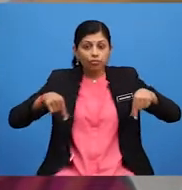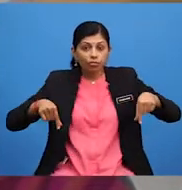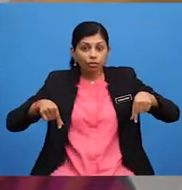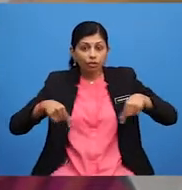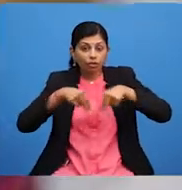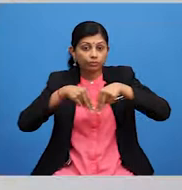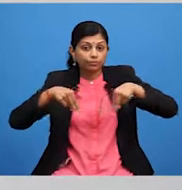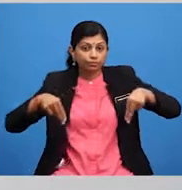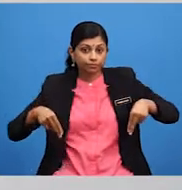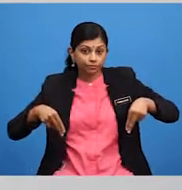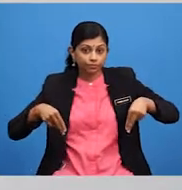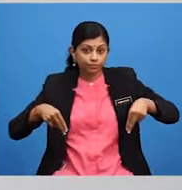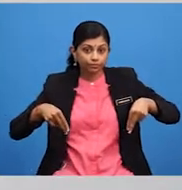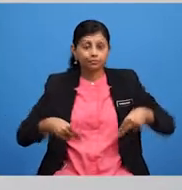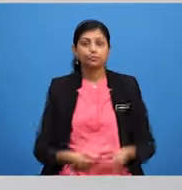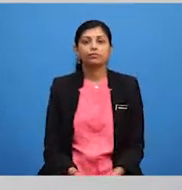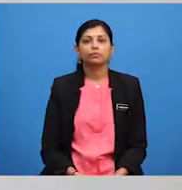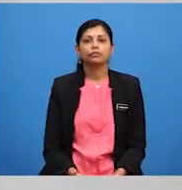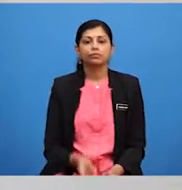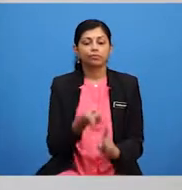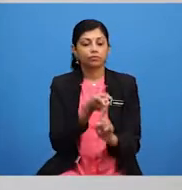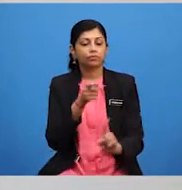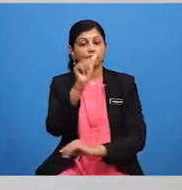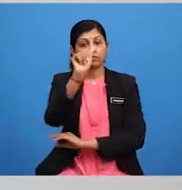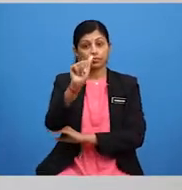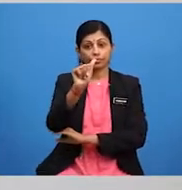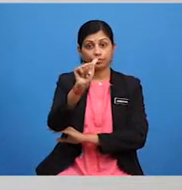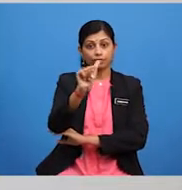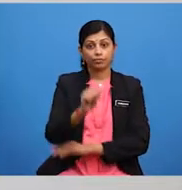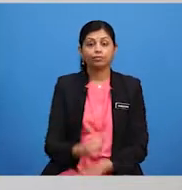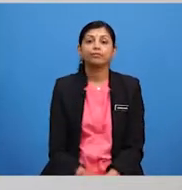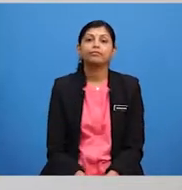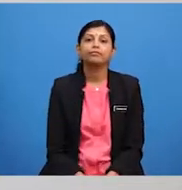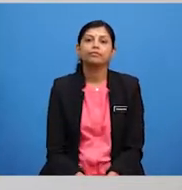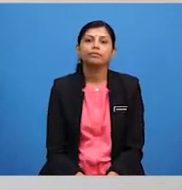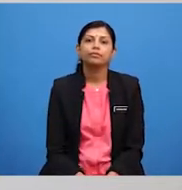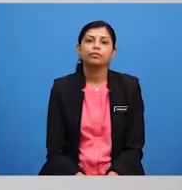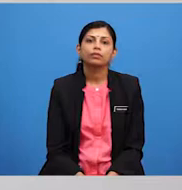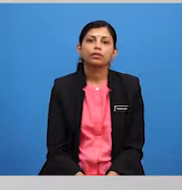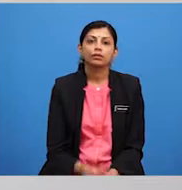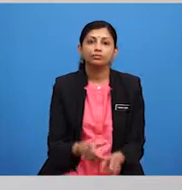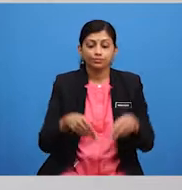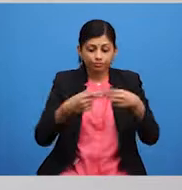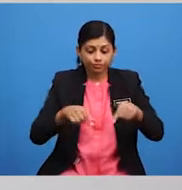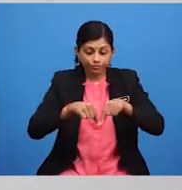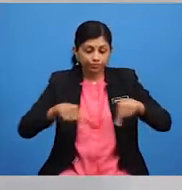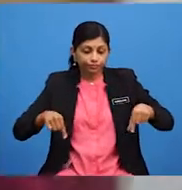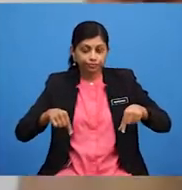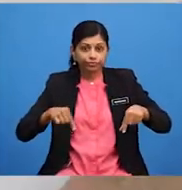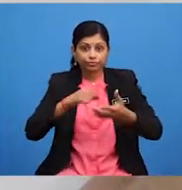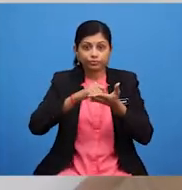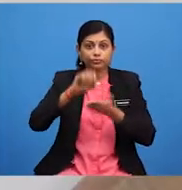titik A dan labelkan dengan titik E seperti yang sedang cikgu lakukan.